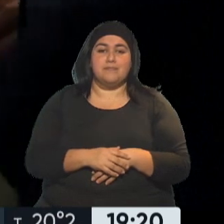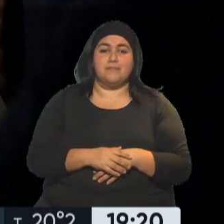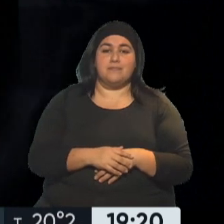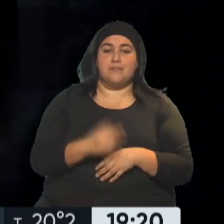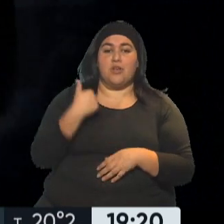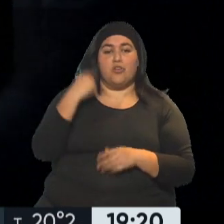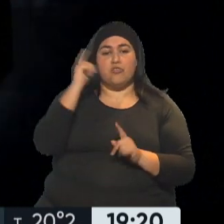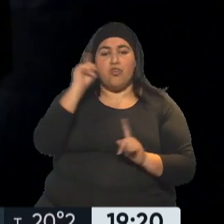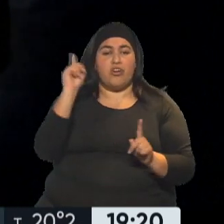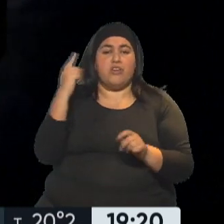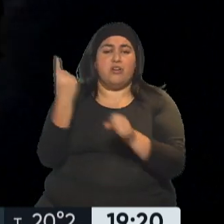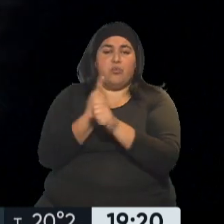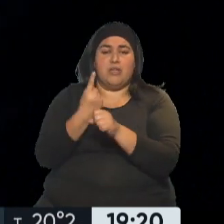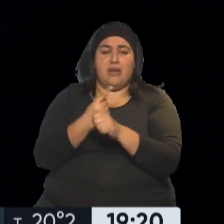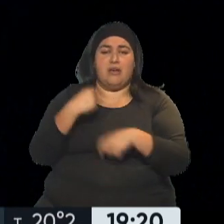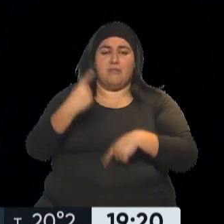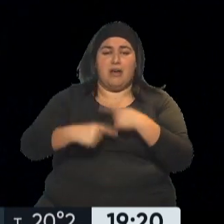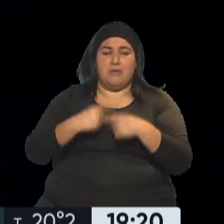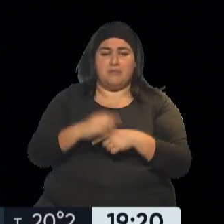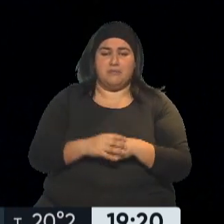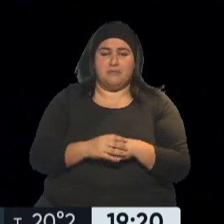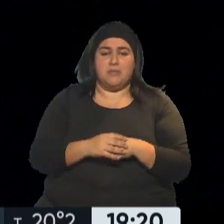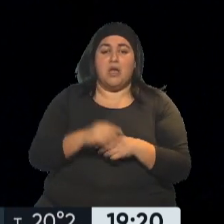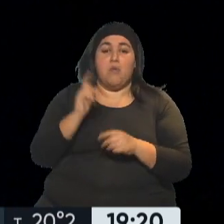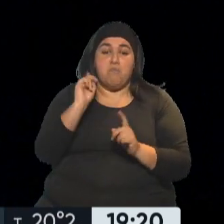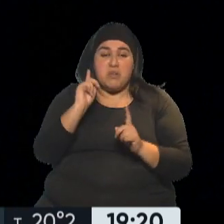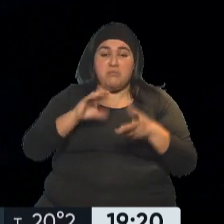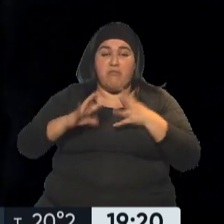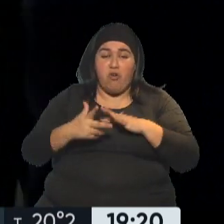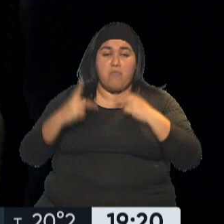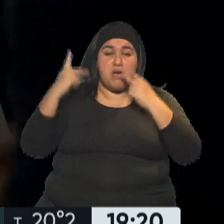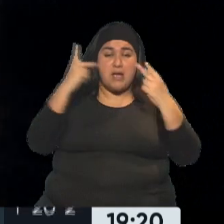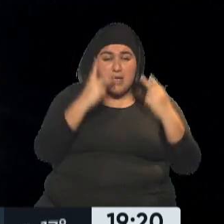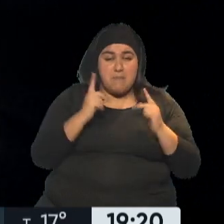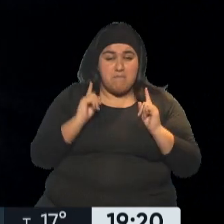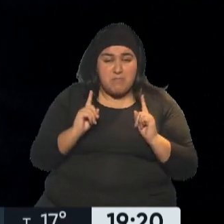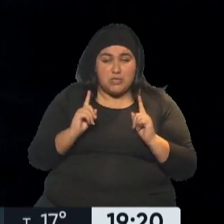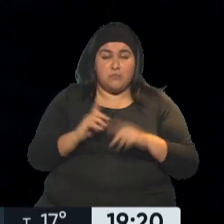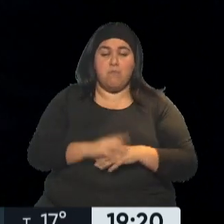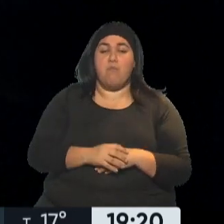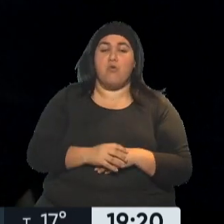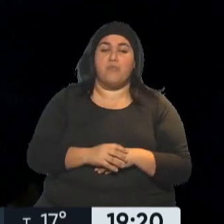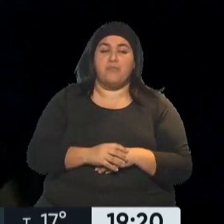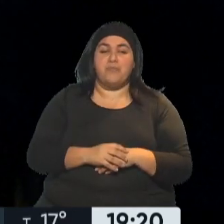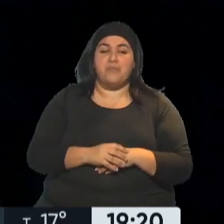No creo que possa andare con lo stesso ritmo dei viaggi di prima, no?